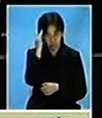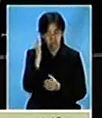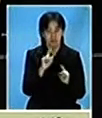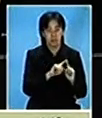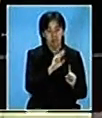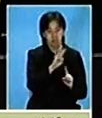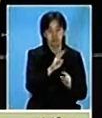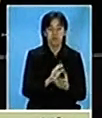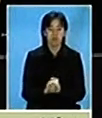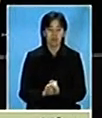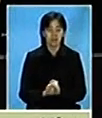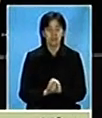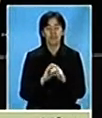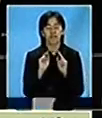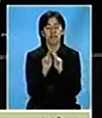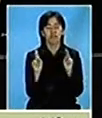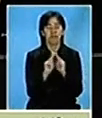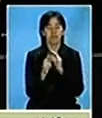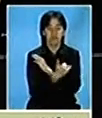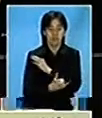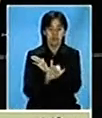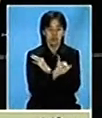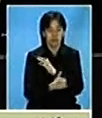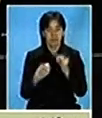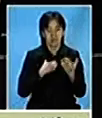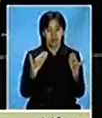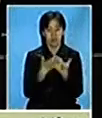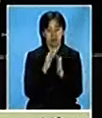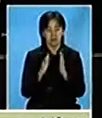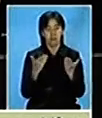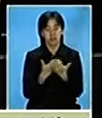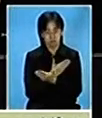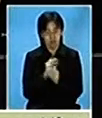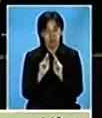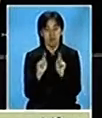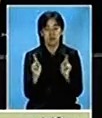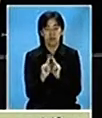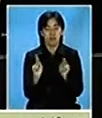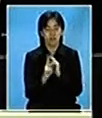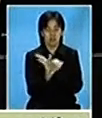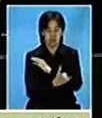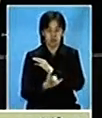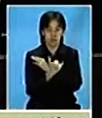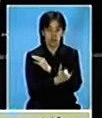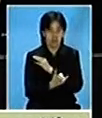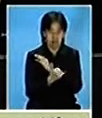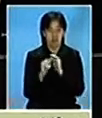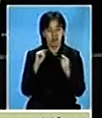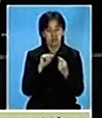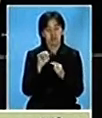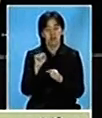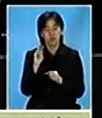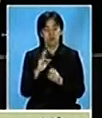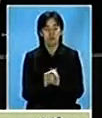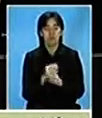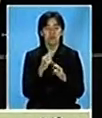6คณะกรรมการต่างประเทศได้ขอเปลี่ยนแปลงผู้แทนในการเป็นกรรมการในคณะกรรมการวิสามัญกิจการสภาจาก